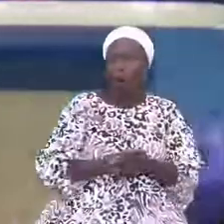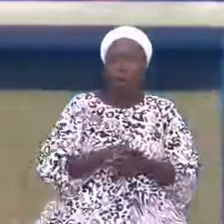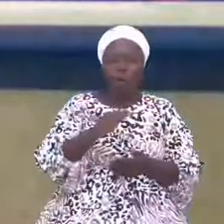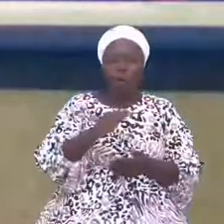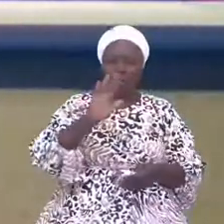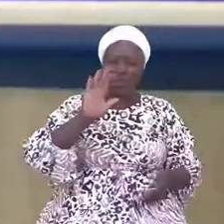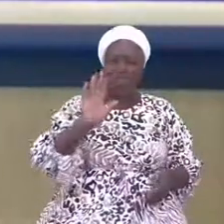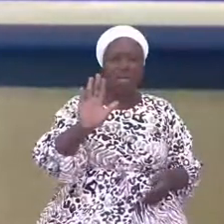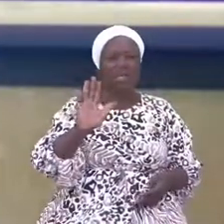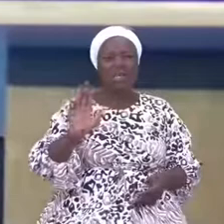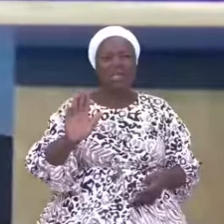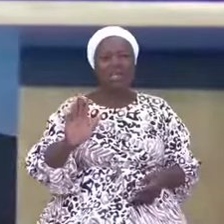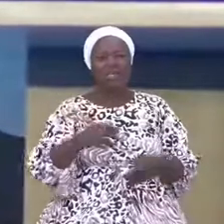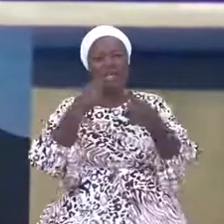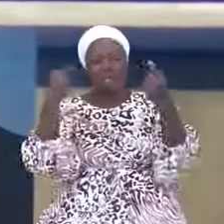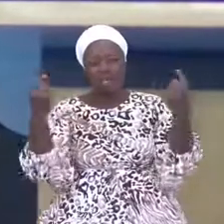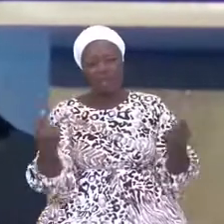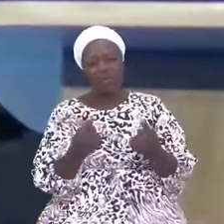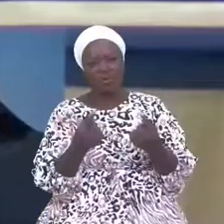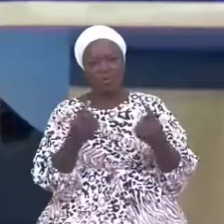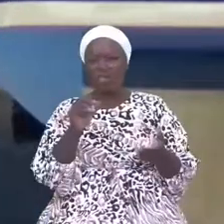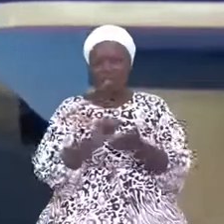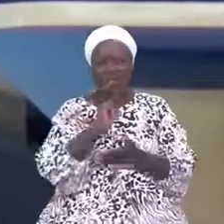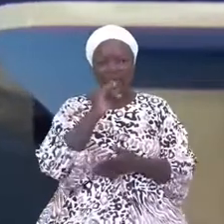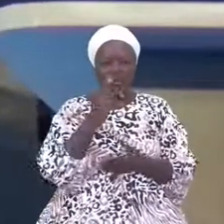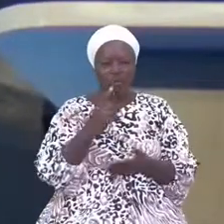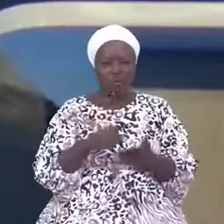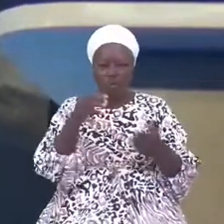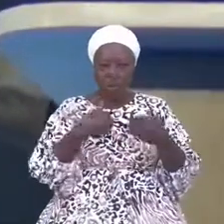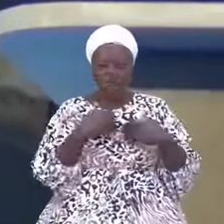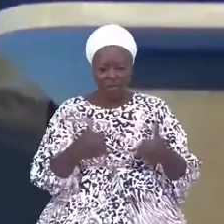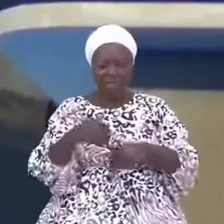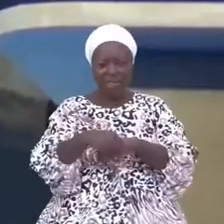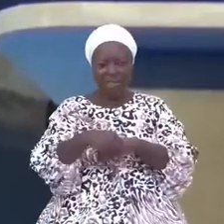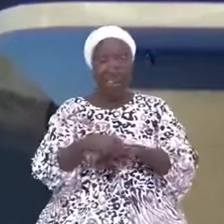Verset 3, c'est lui qui pardonne toutes tes iniquités.